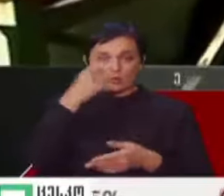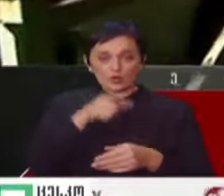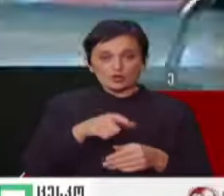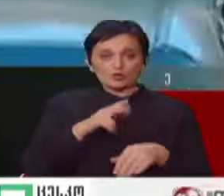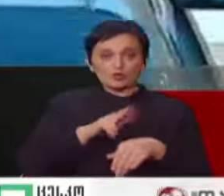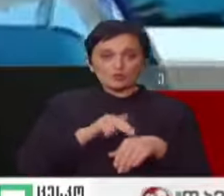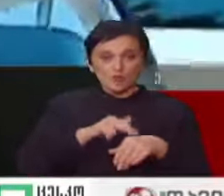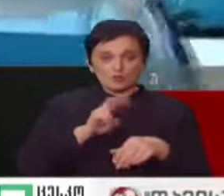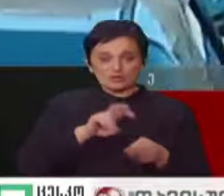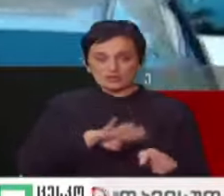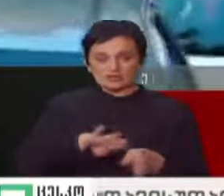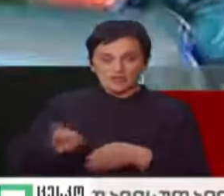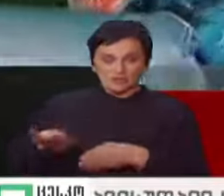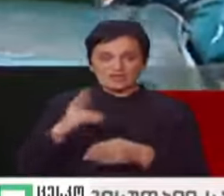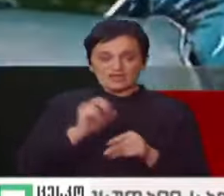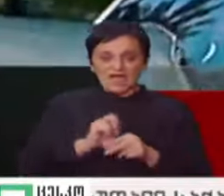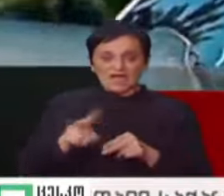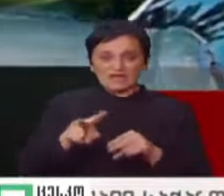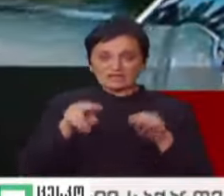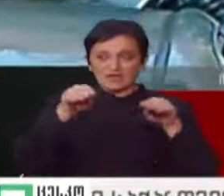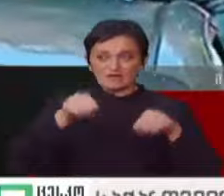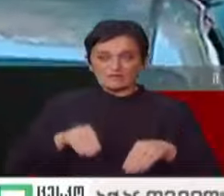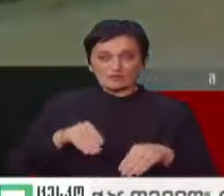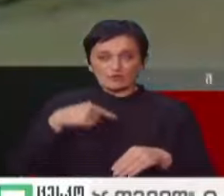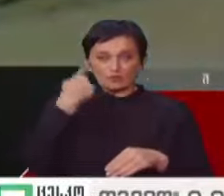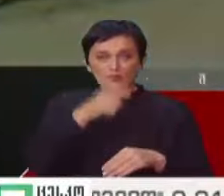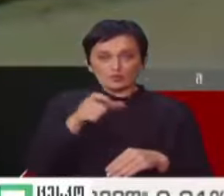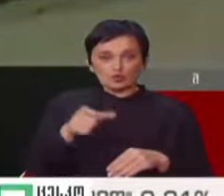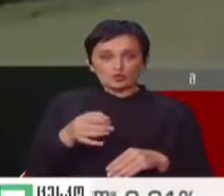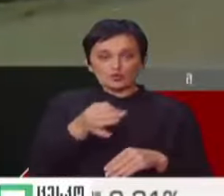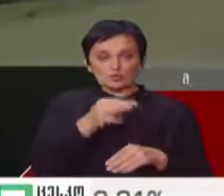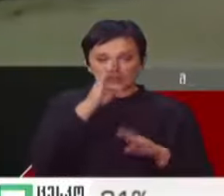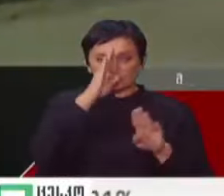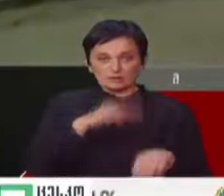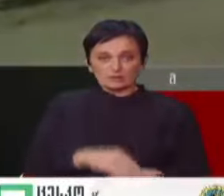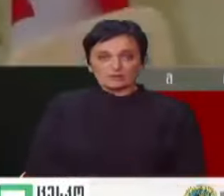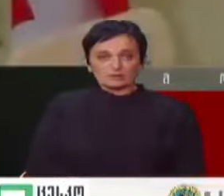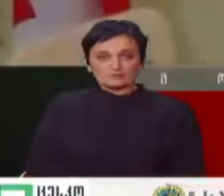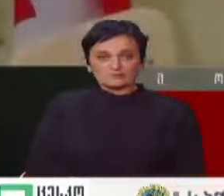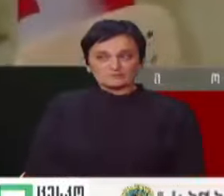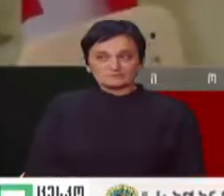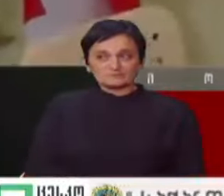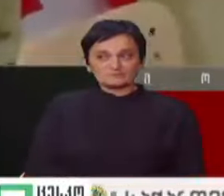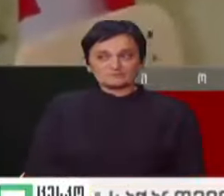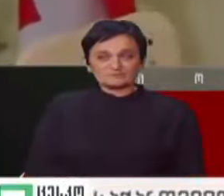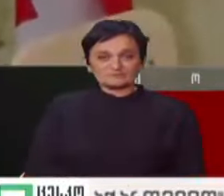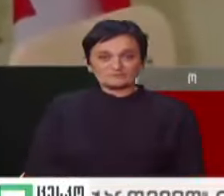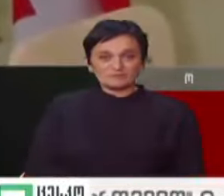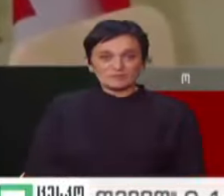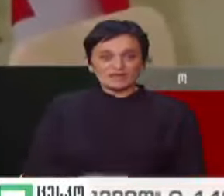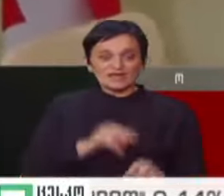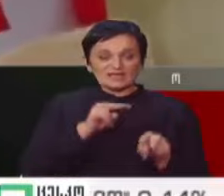პოლიციამ გაარიდა. ასევე შედგა გაძევების ოქმი და დაპირისპირებულ პირებს მოუწიათ უბნის დატოვება. Garcoulio tachmoeva i-a dat un